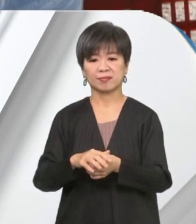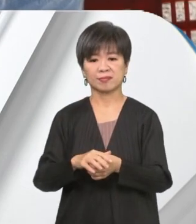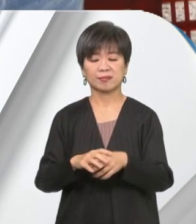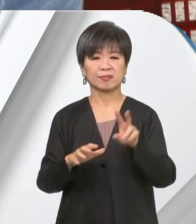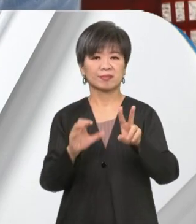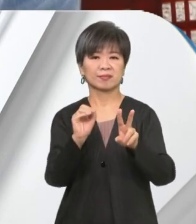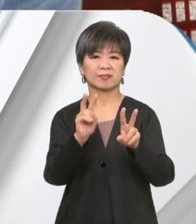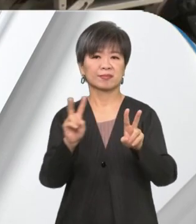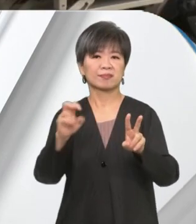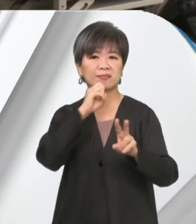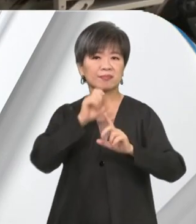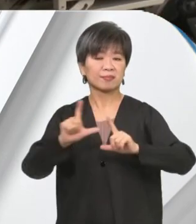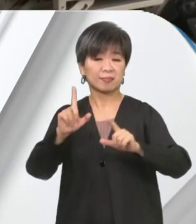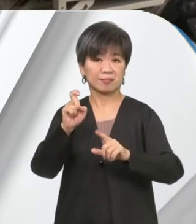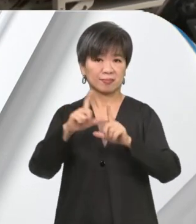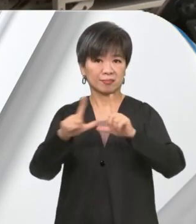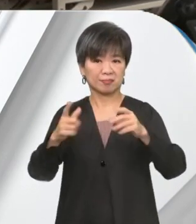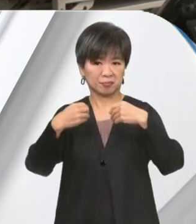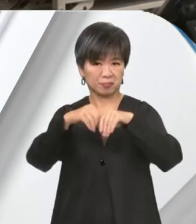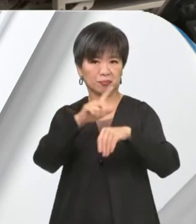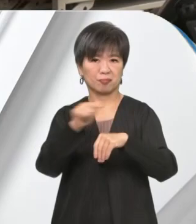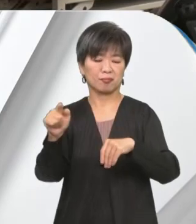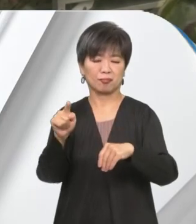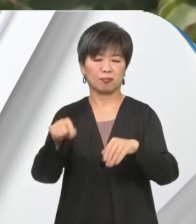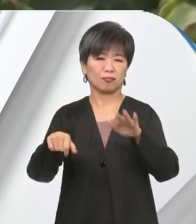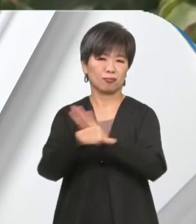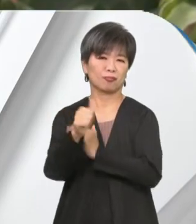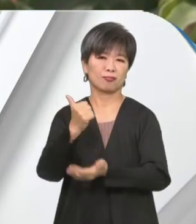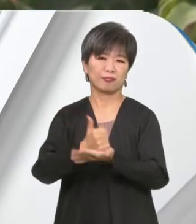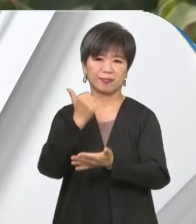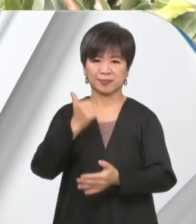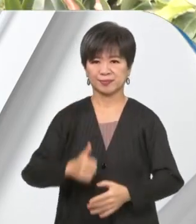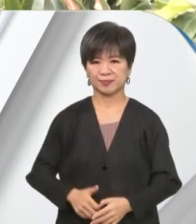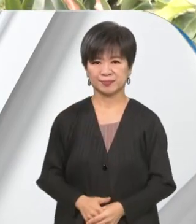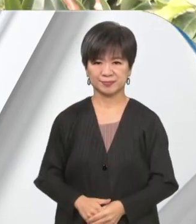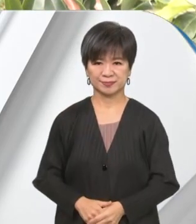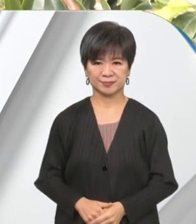零二二屏东生态盘梳理。客家新闻陈文林屏东报道。